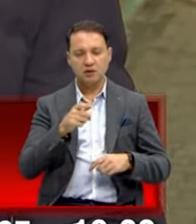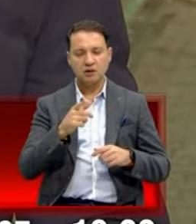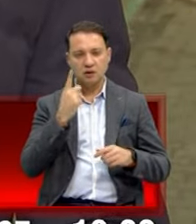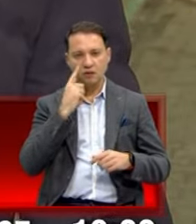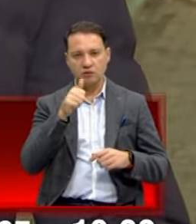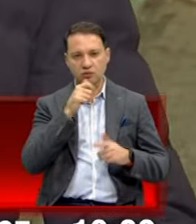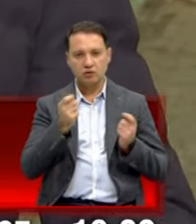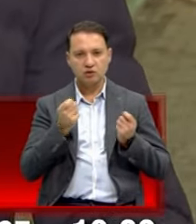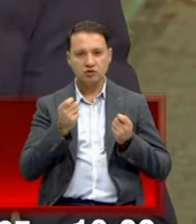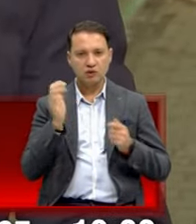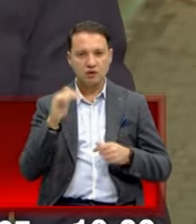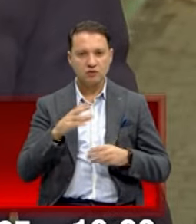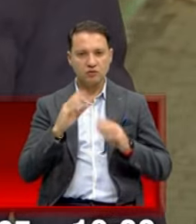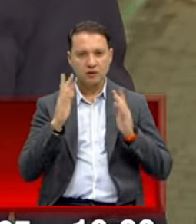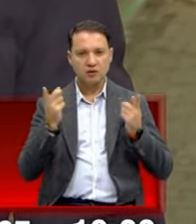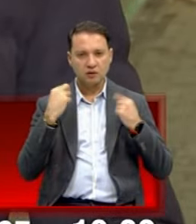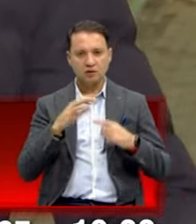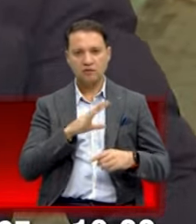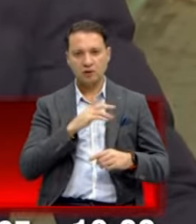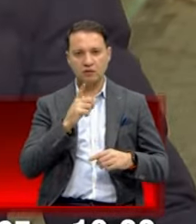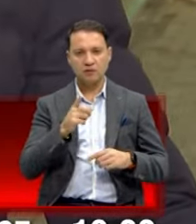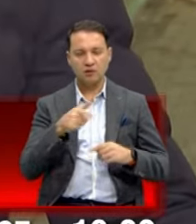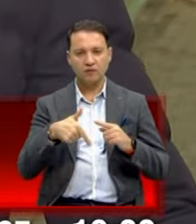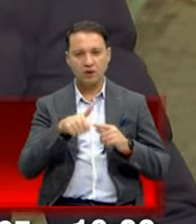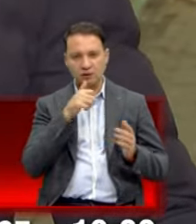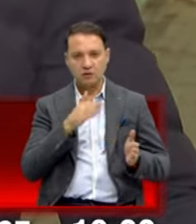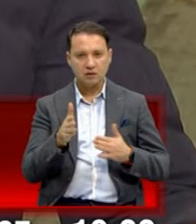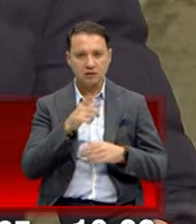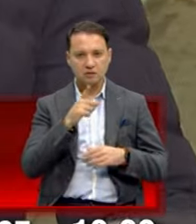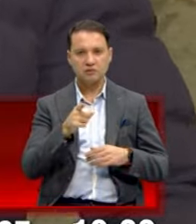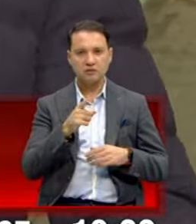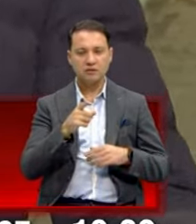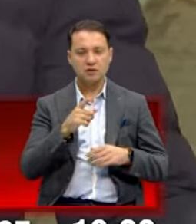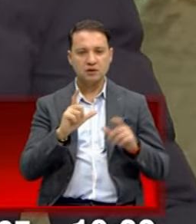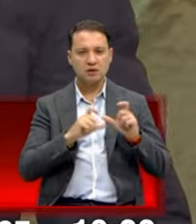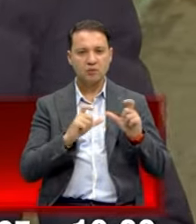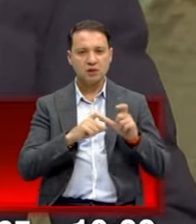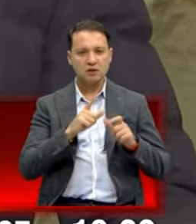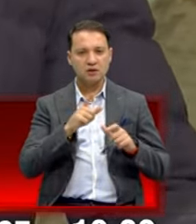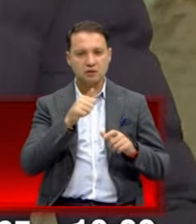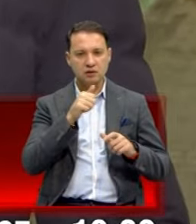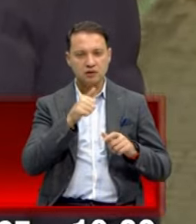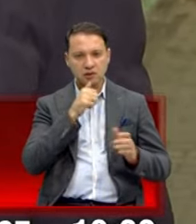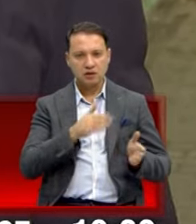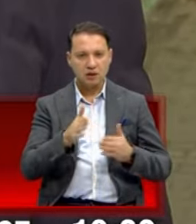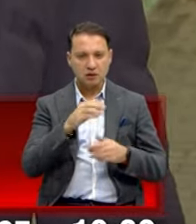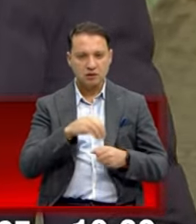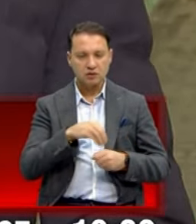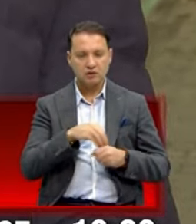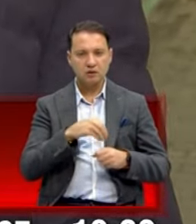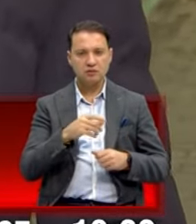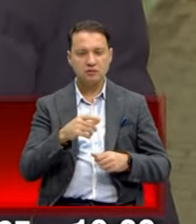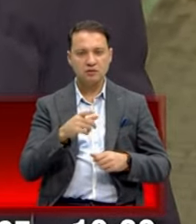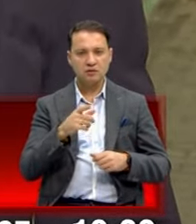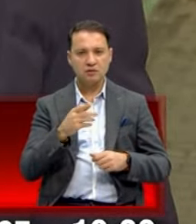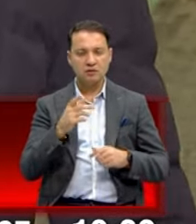Su İşleri'nden gelen çok sayıda yetkili vardı. Hem Fırat Nehri'nden hem Sabırlı Irmağı kenarından